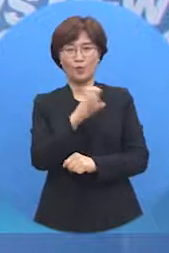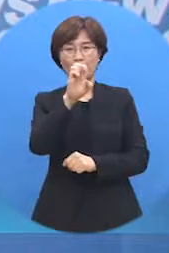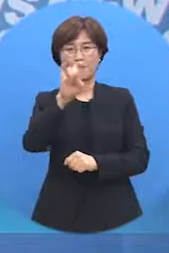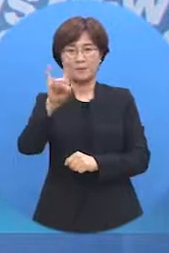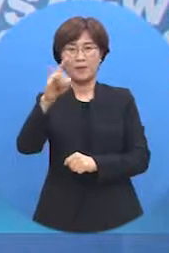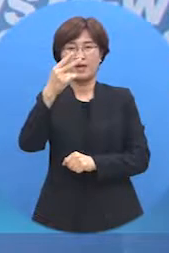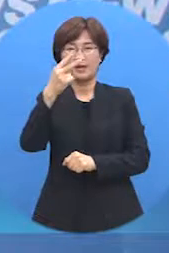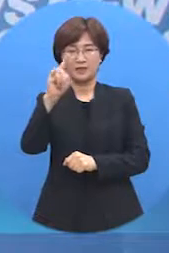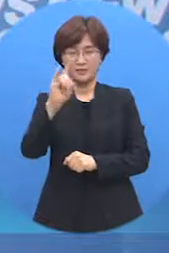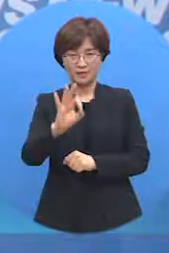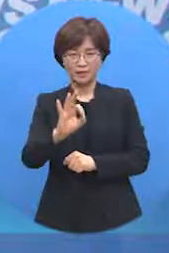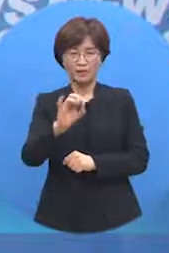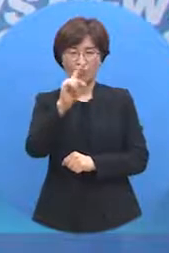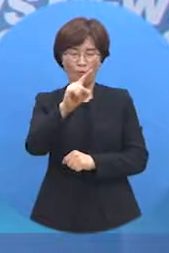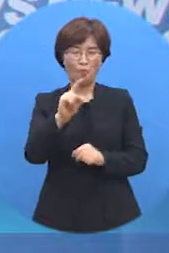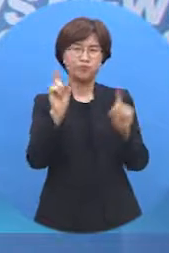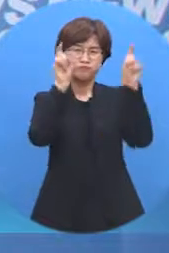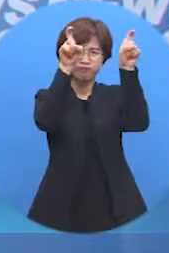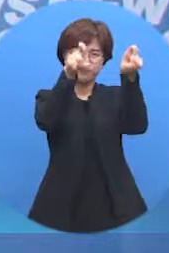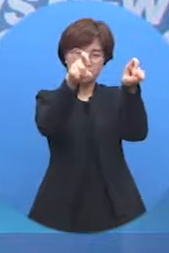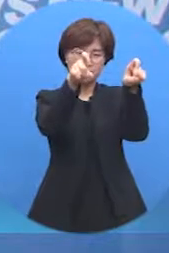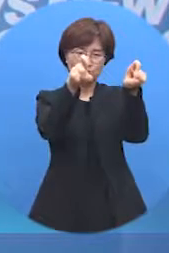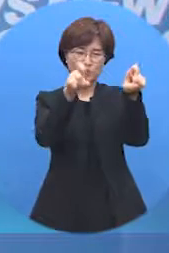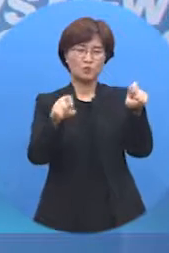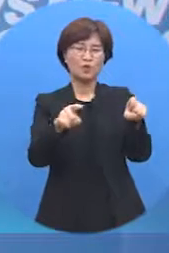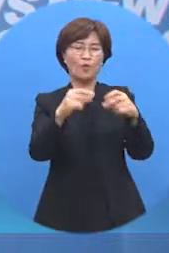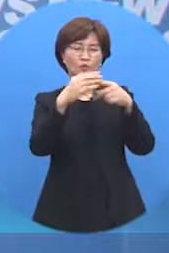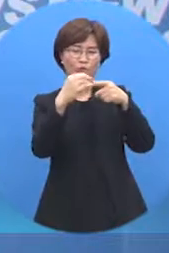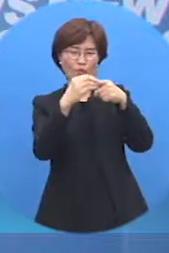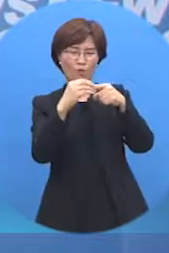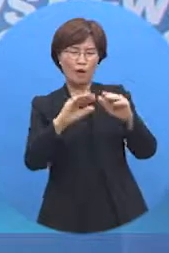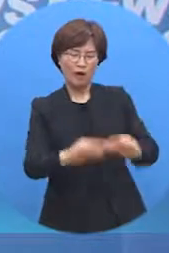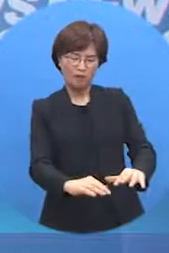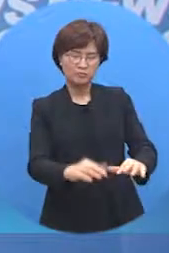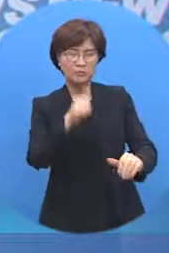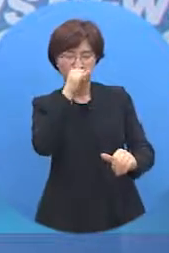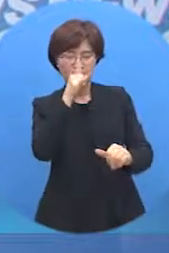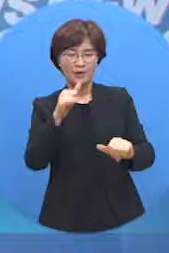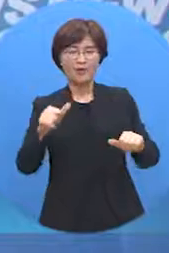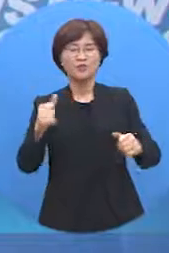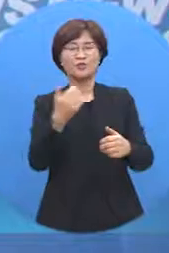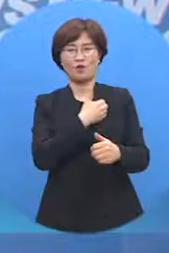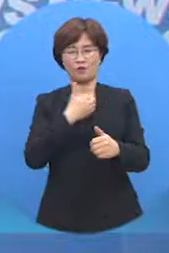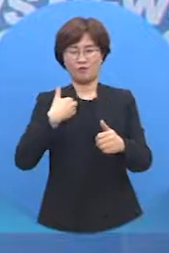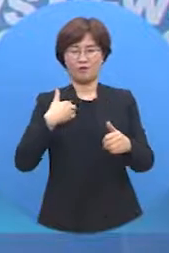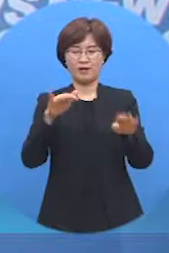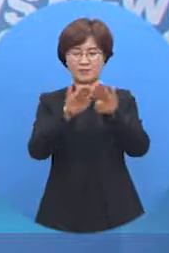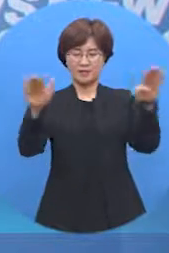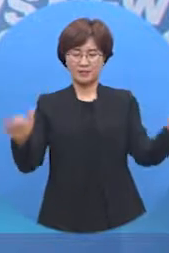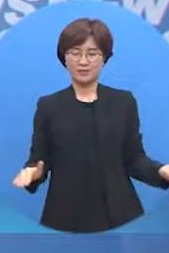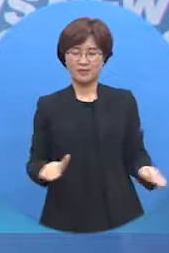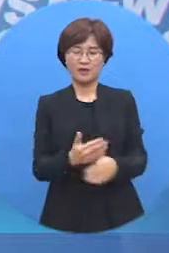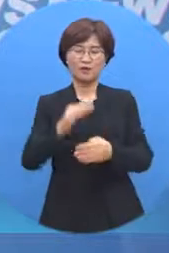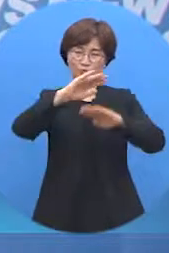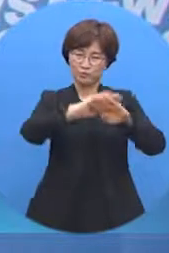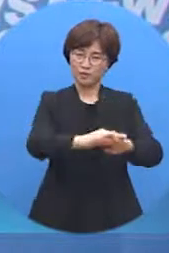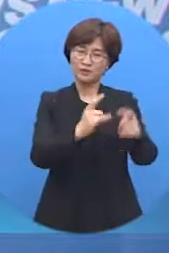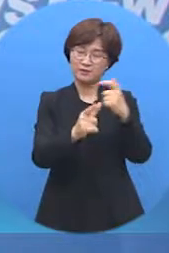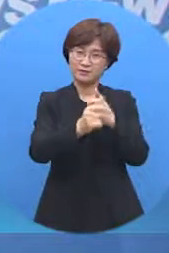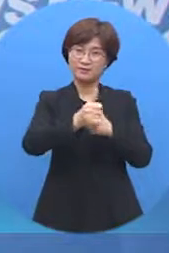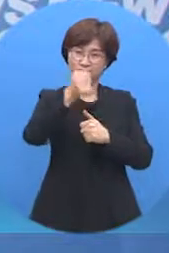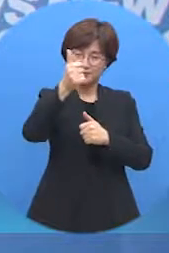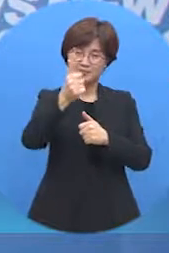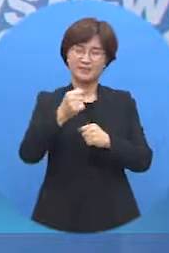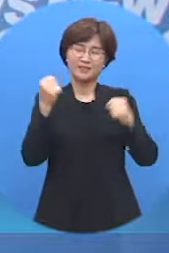조금이나마 막을 수 있다고 합니다. 패딩의 경우 옷걸이에 걸어두면 솜이 아래로 뭉치니 공간이 넉넉한 상자에 눕혀 보관하는 게